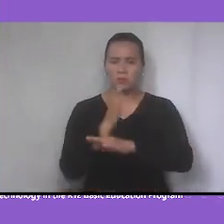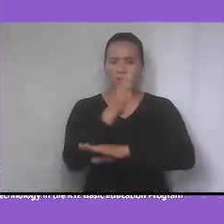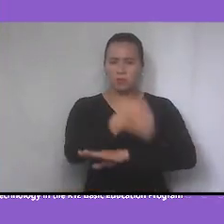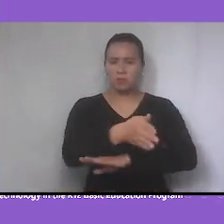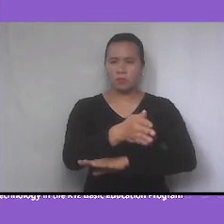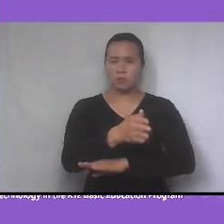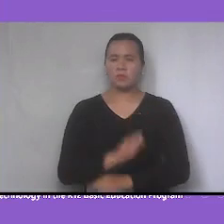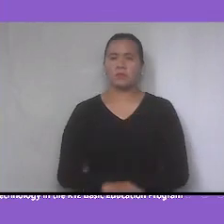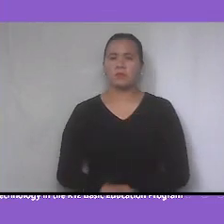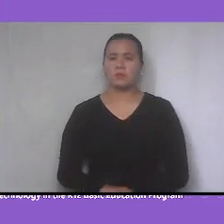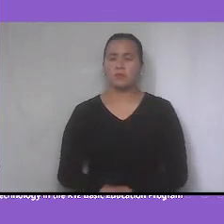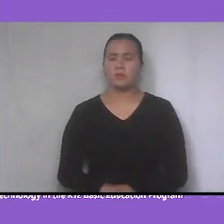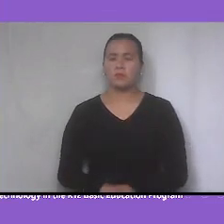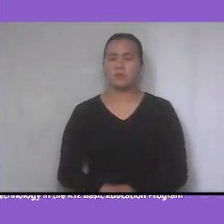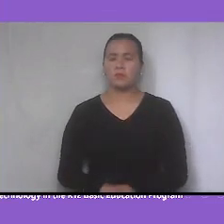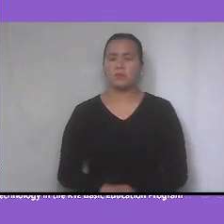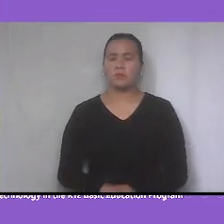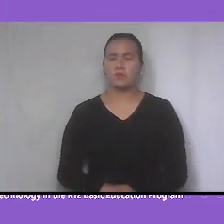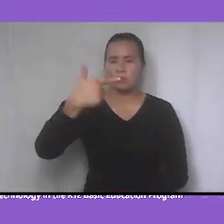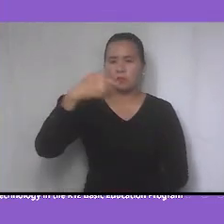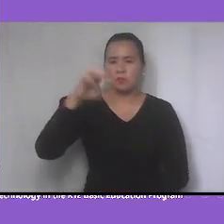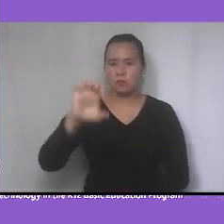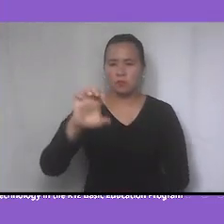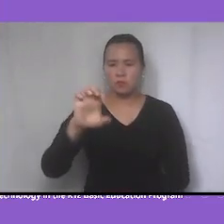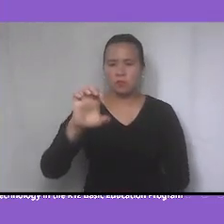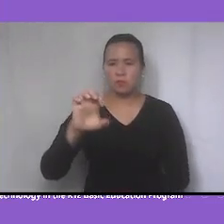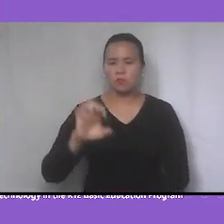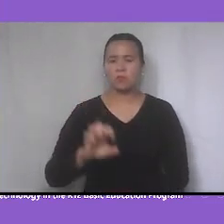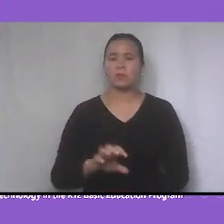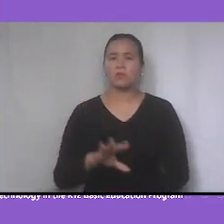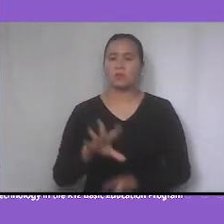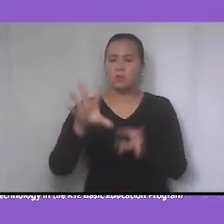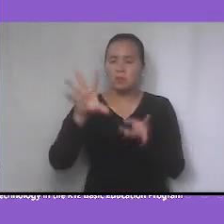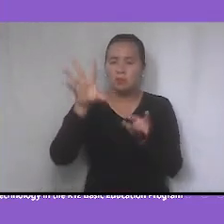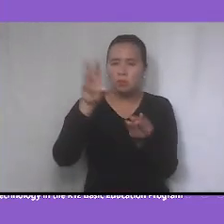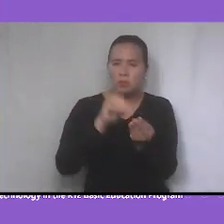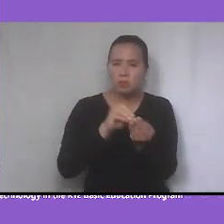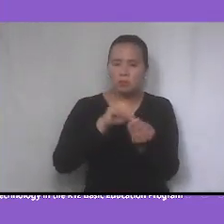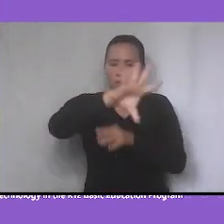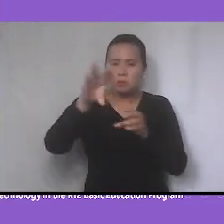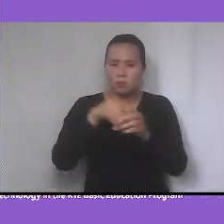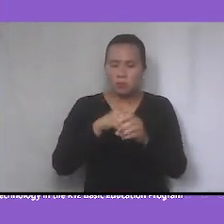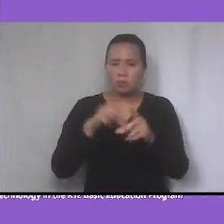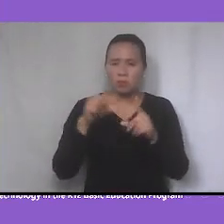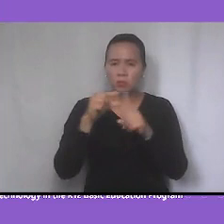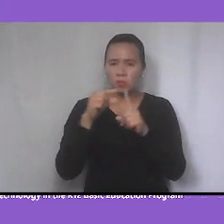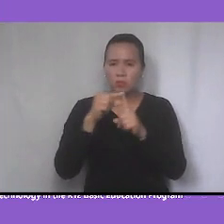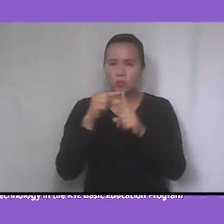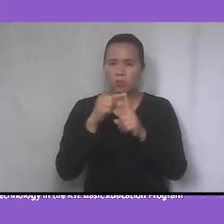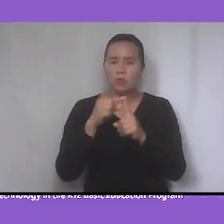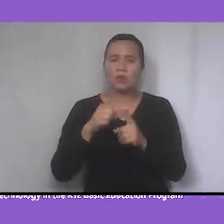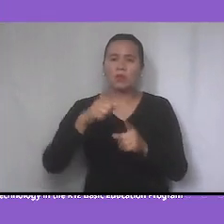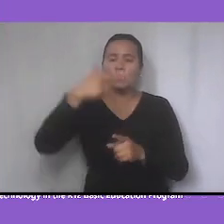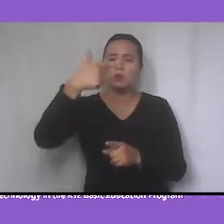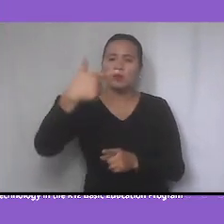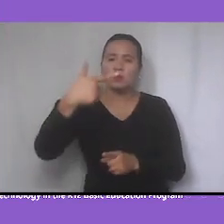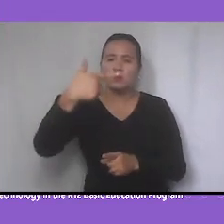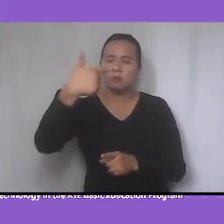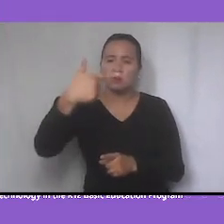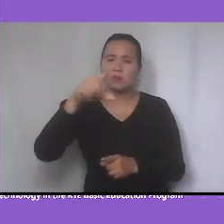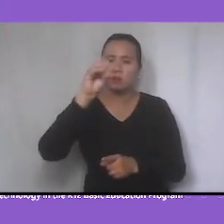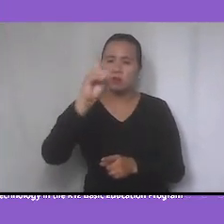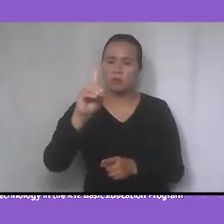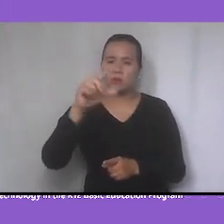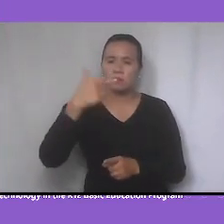consonant trigraph na DGE. Collection niya ng mga salita na ang huling tunog ay G na may DGE